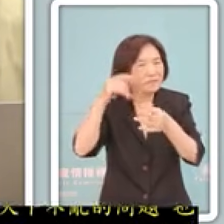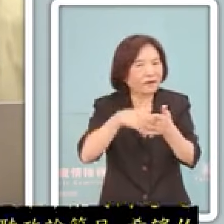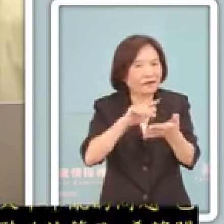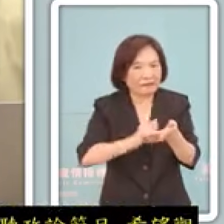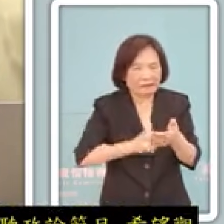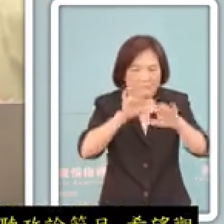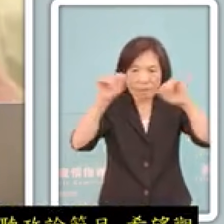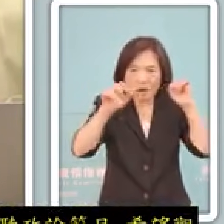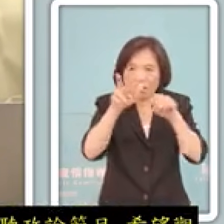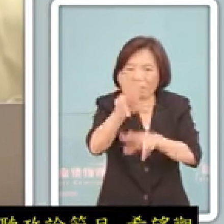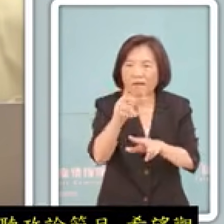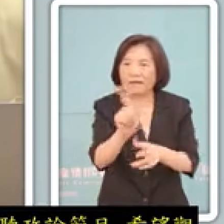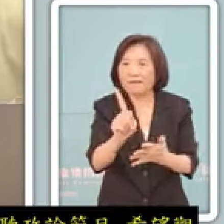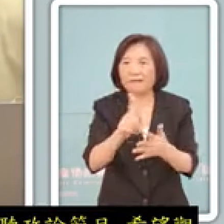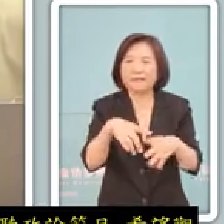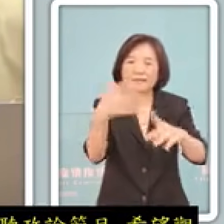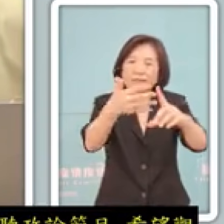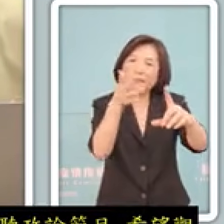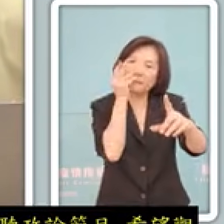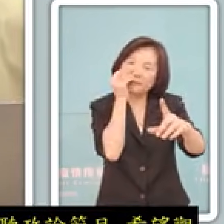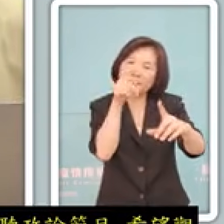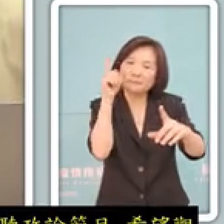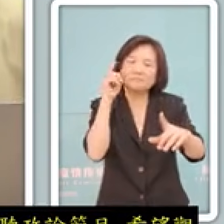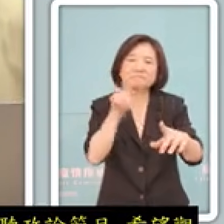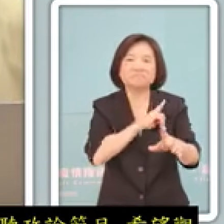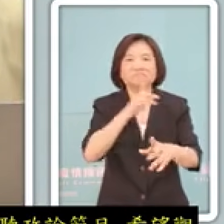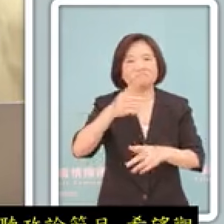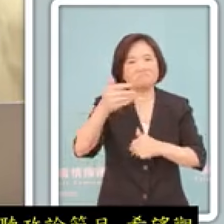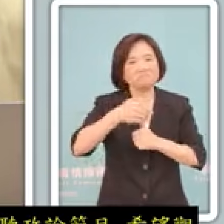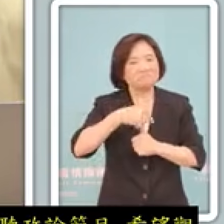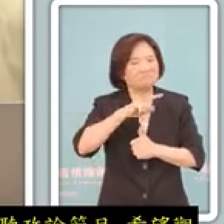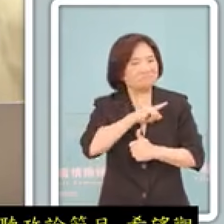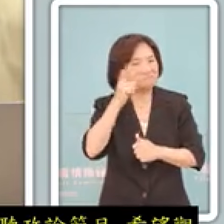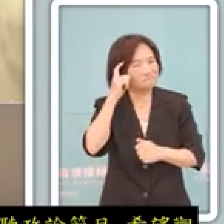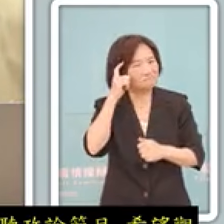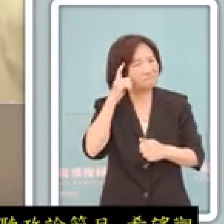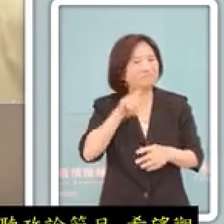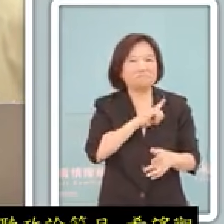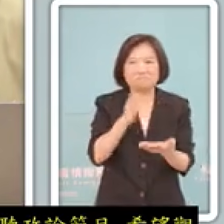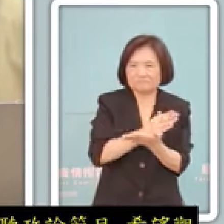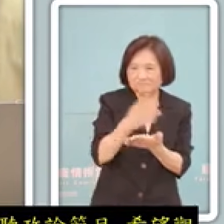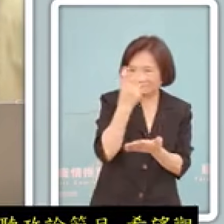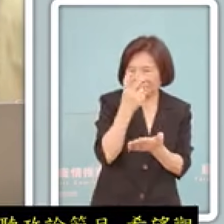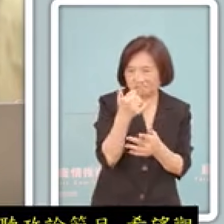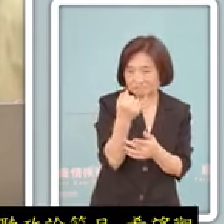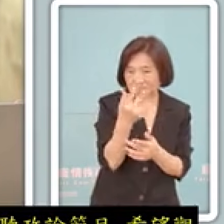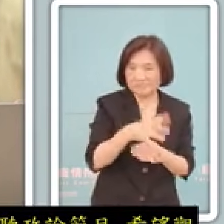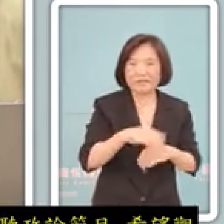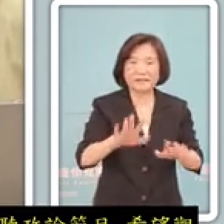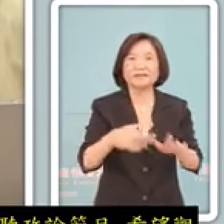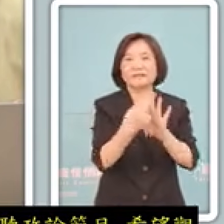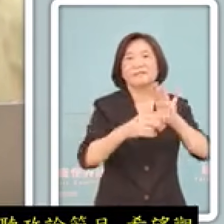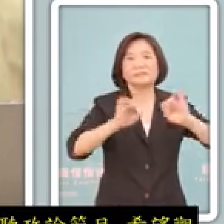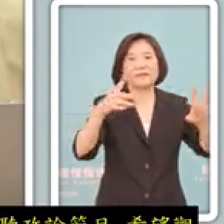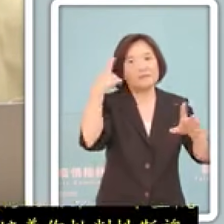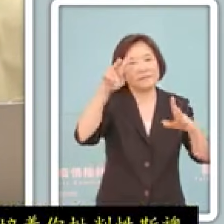到底是什么，在看节目的时候同时培养你批判性思考的能力。以上是今天的澄清专区，我们明天见。